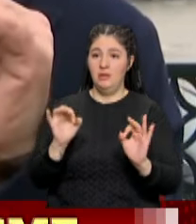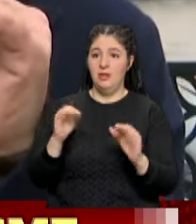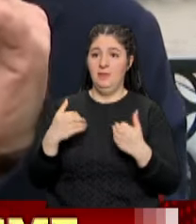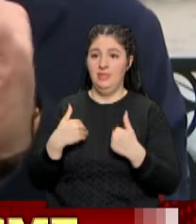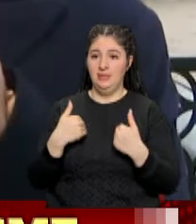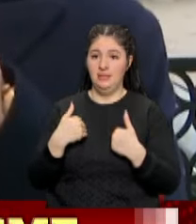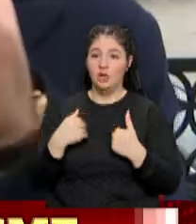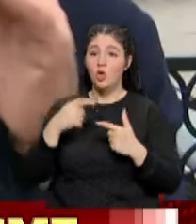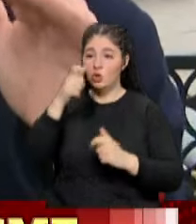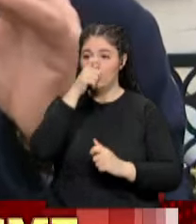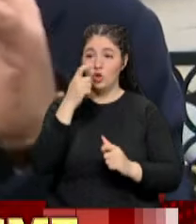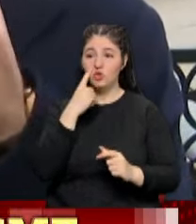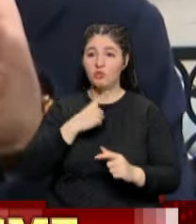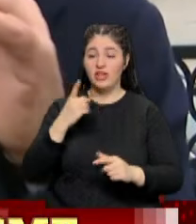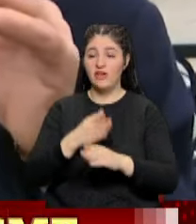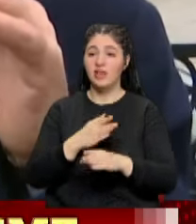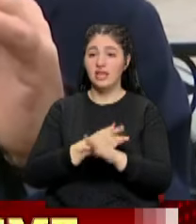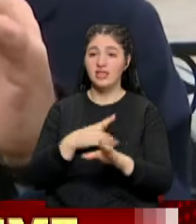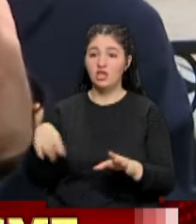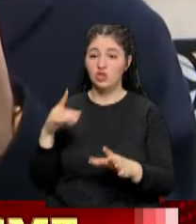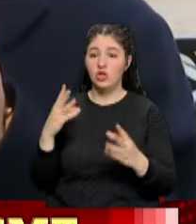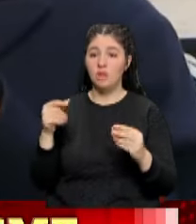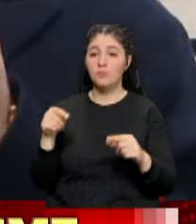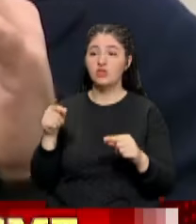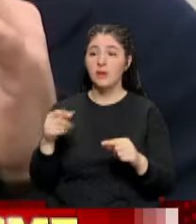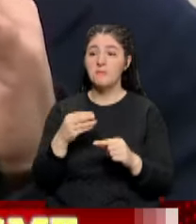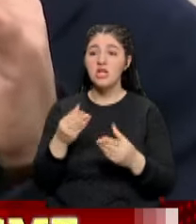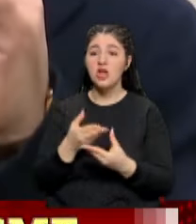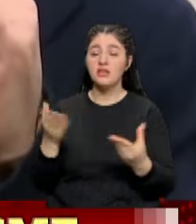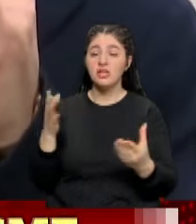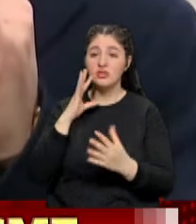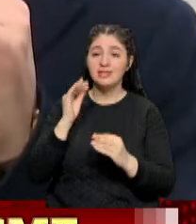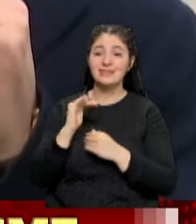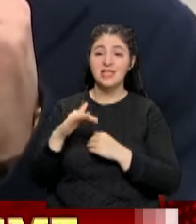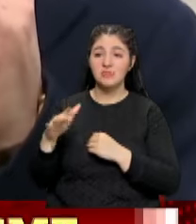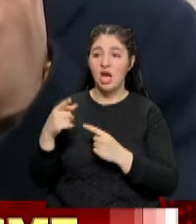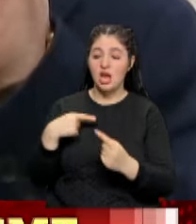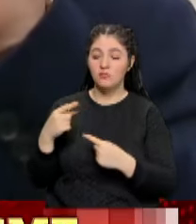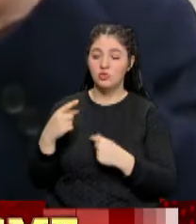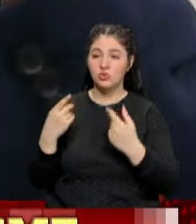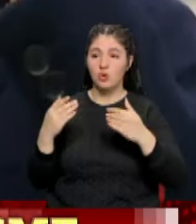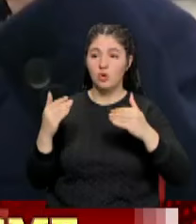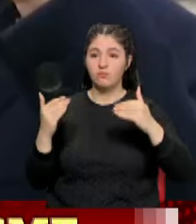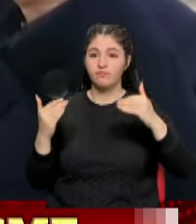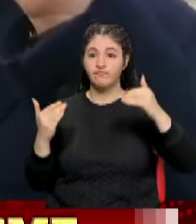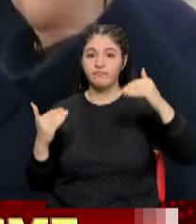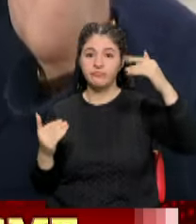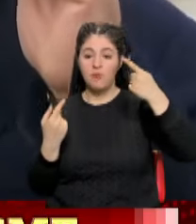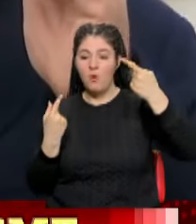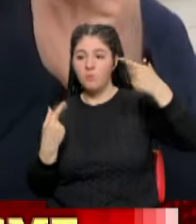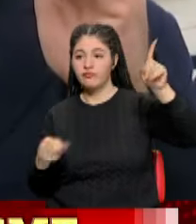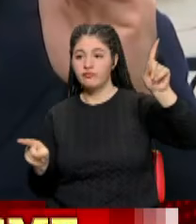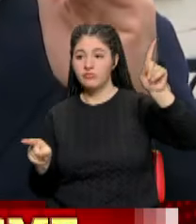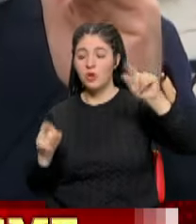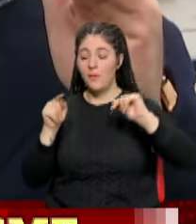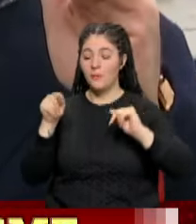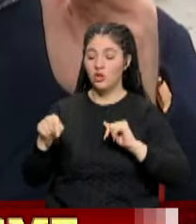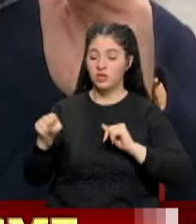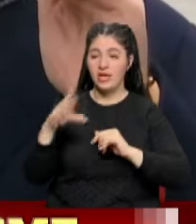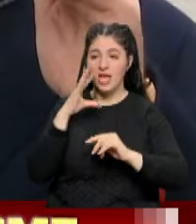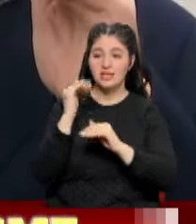biz Türkiye Cumhuriyeti vatandaşları olarak buradaki milyonlarca insanımızla aramızda uçurum açıldı. Yani